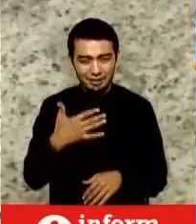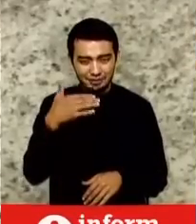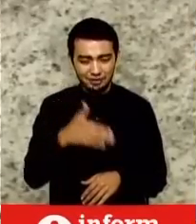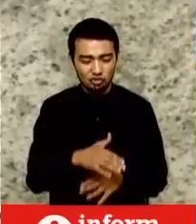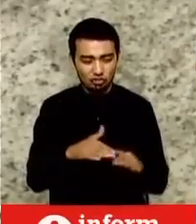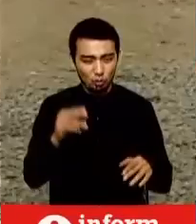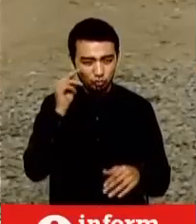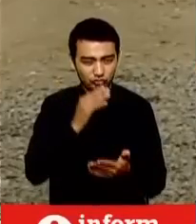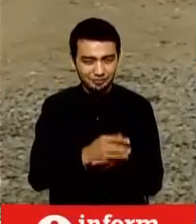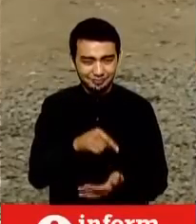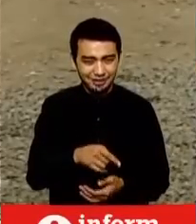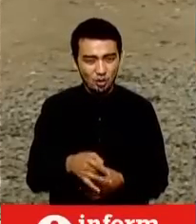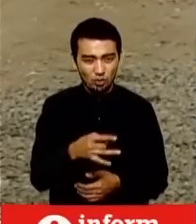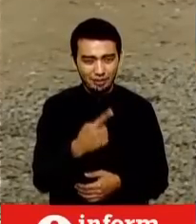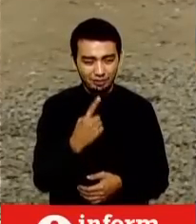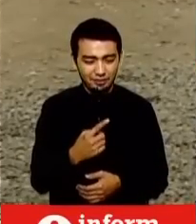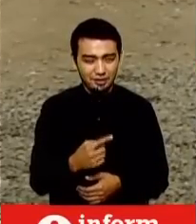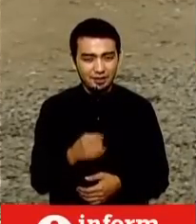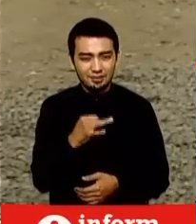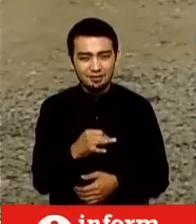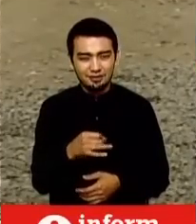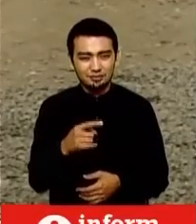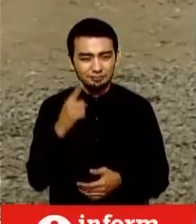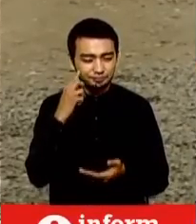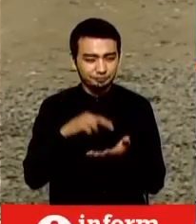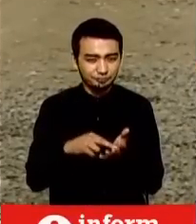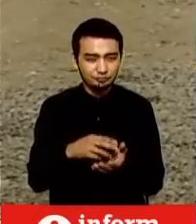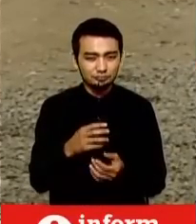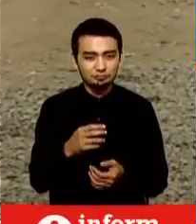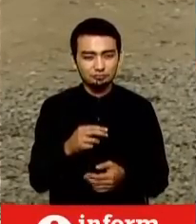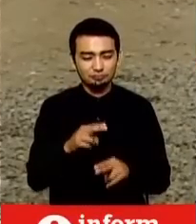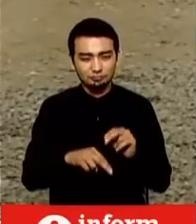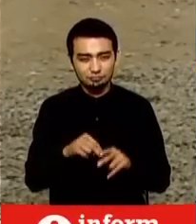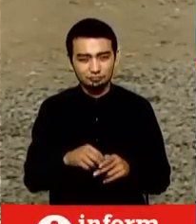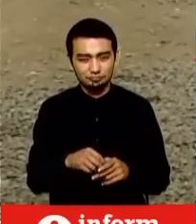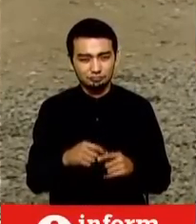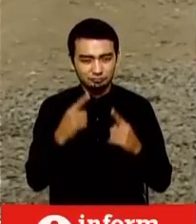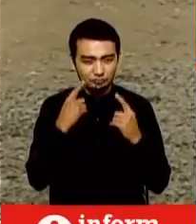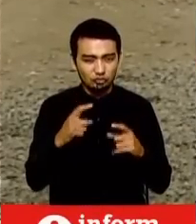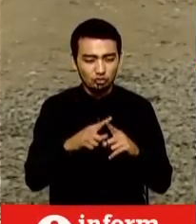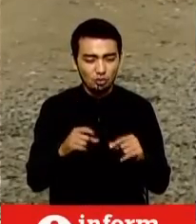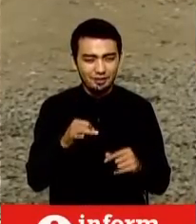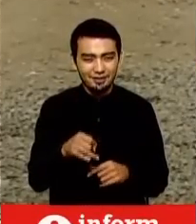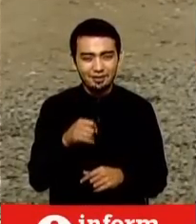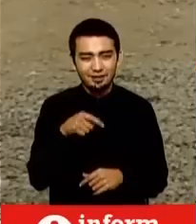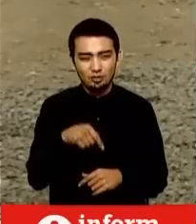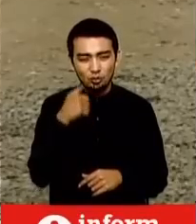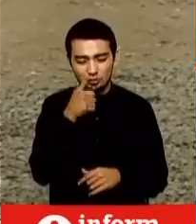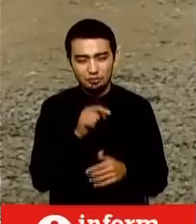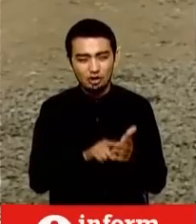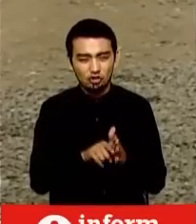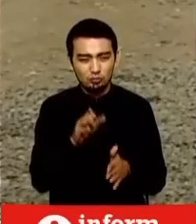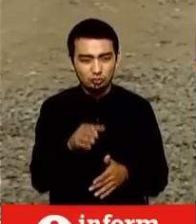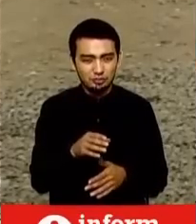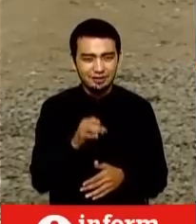Жайлы мектеп жобасының аясында 53 мектепте салайын деп жатырмыз. Бүгін биыл жартысын бастаймыз. Оның